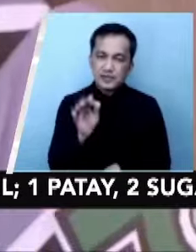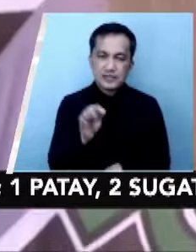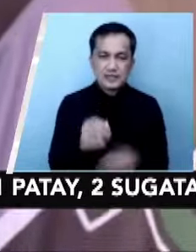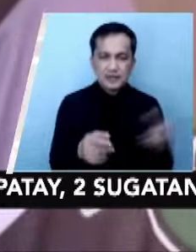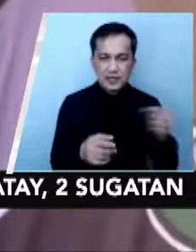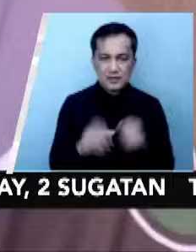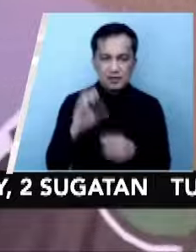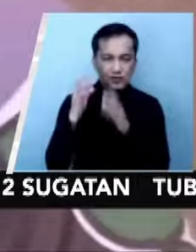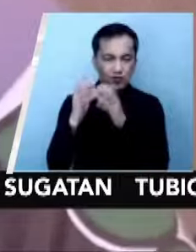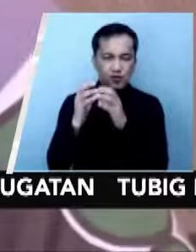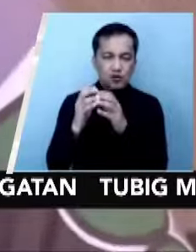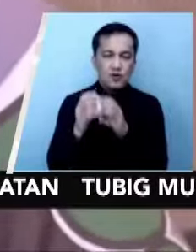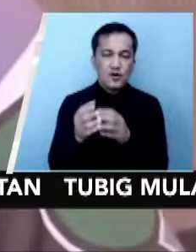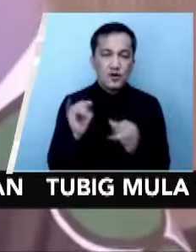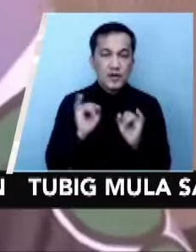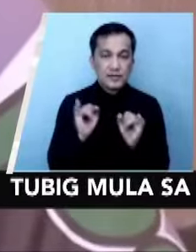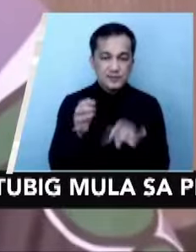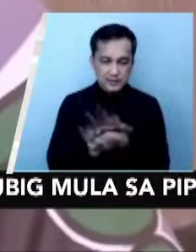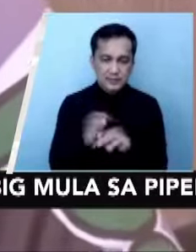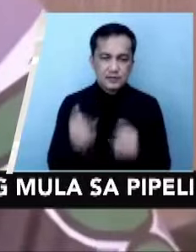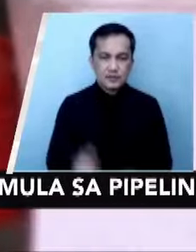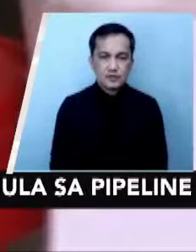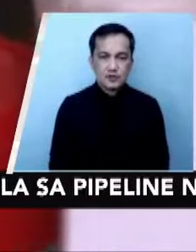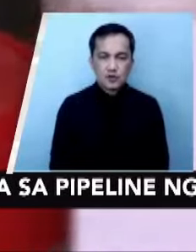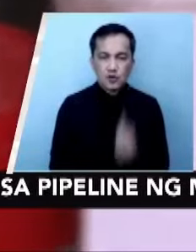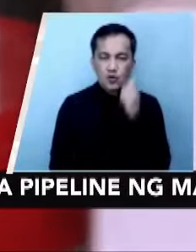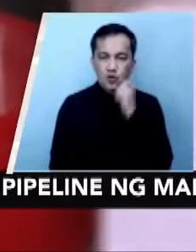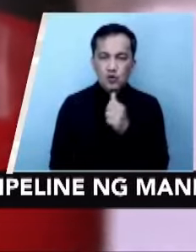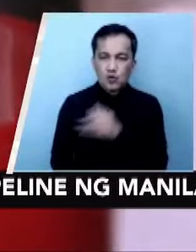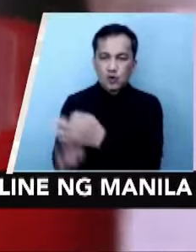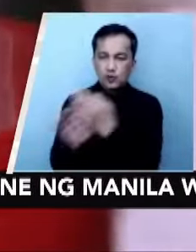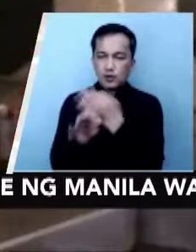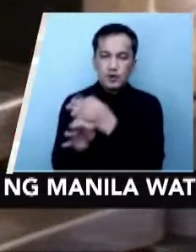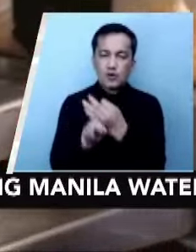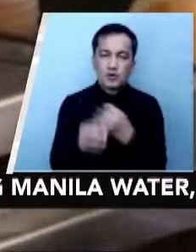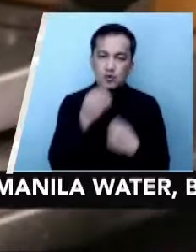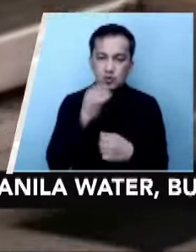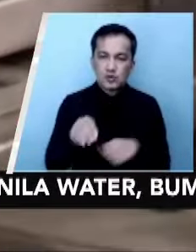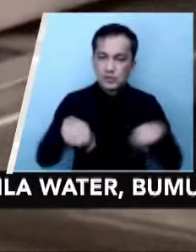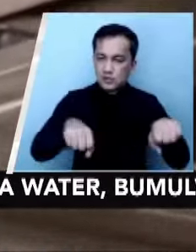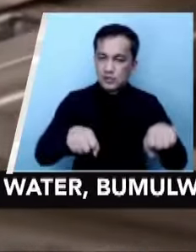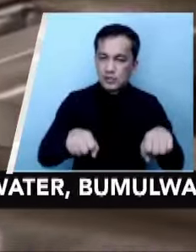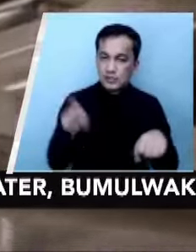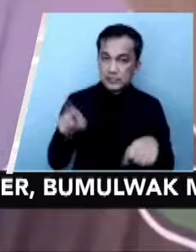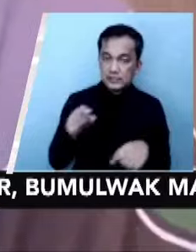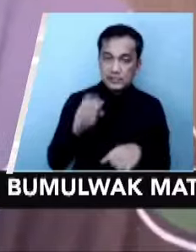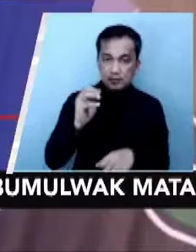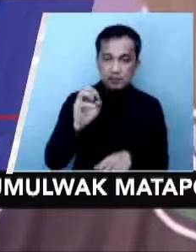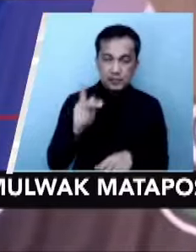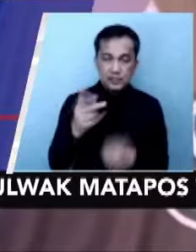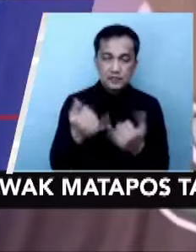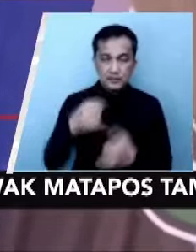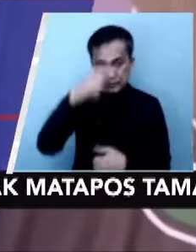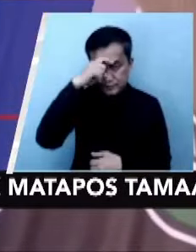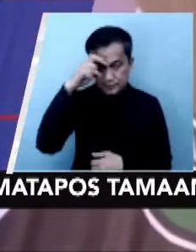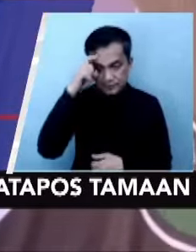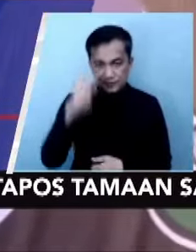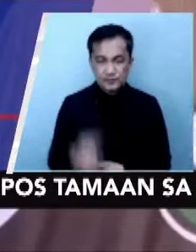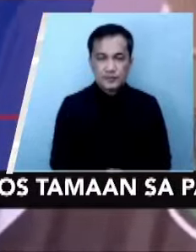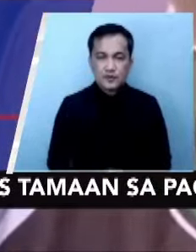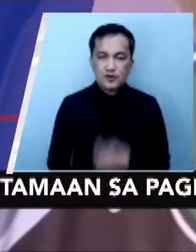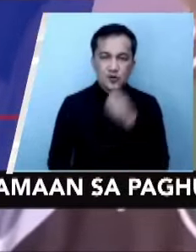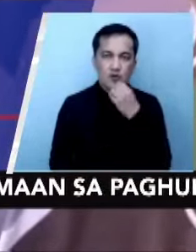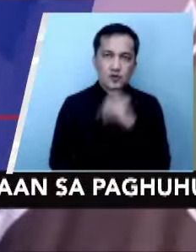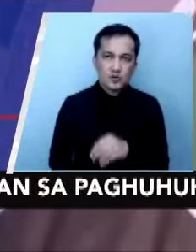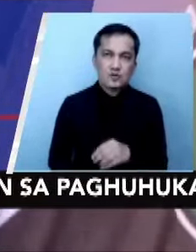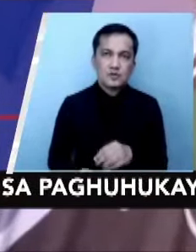now. Oras-oras daw kung pumikap ng milk tea order ang rider na si Mark ngayong panahon ng tag-init. Go order sila sir eh. Kaya